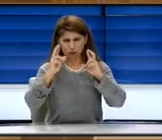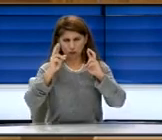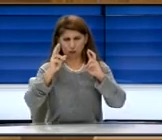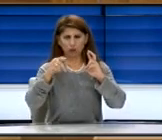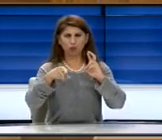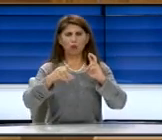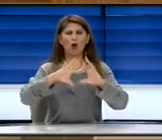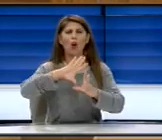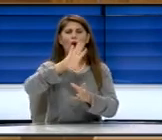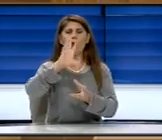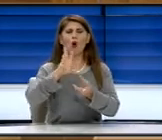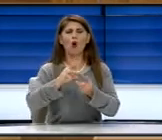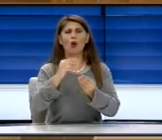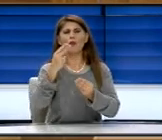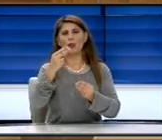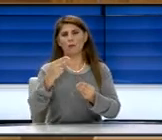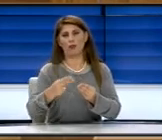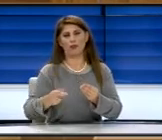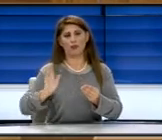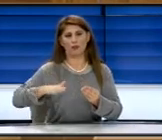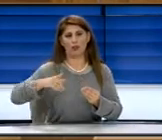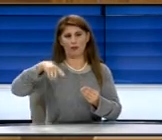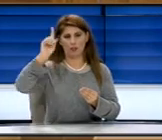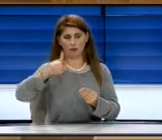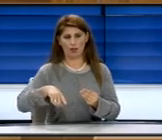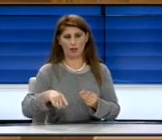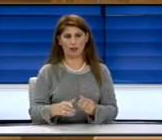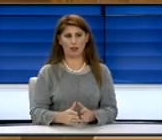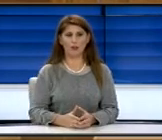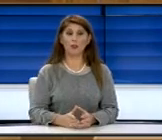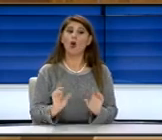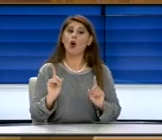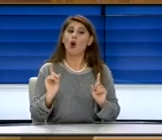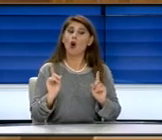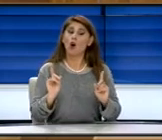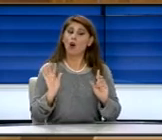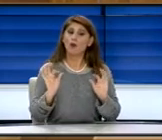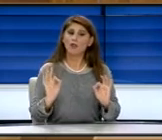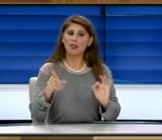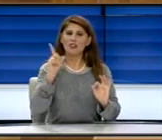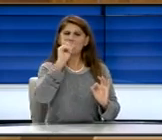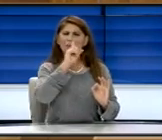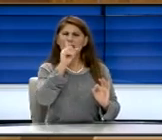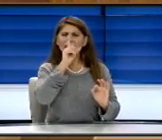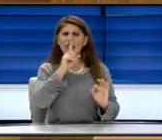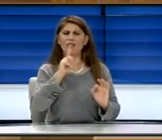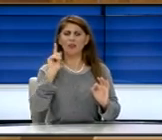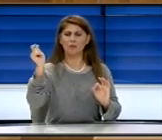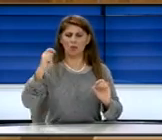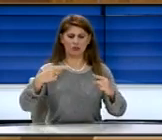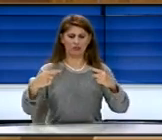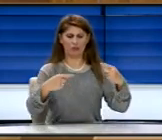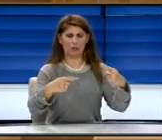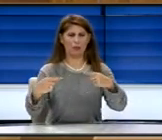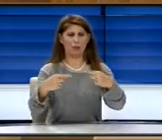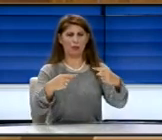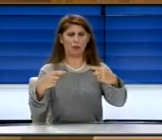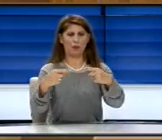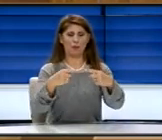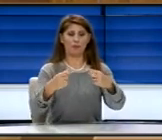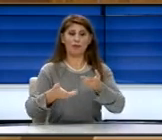αυτές τις υποθέσεις των τελευταίων ημερών. Όχι βέβαια ότι αυτή η κάλπικη πολιτική αντιπαράθεση μεταξύ σας θα